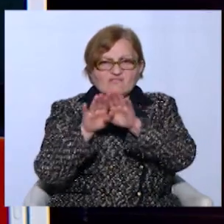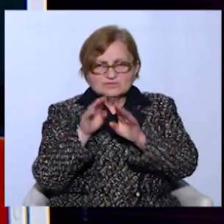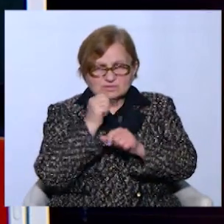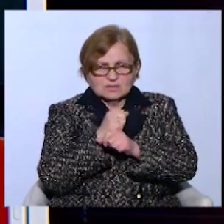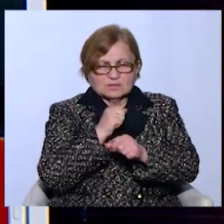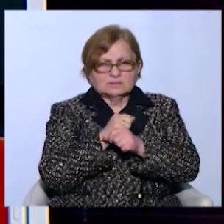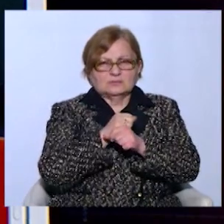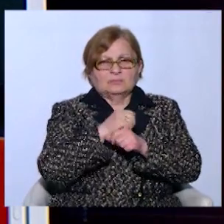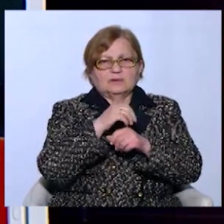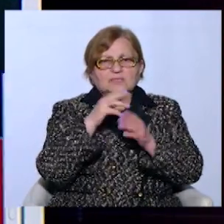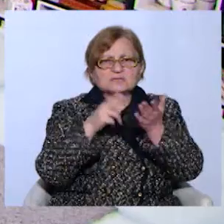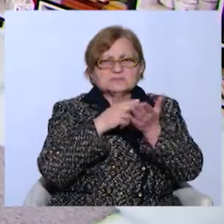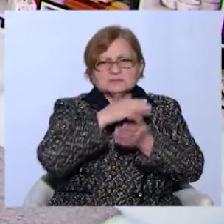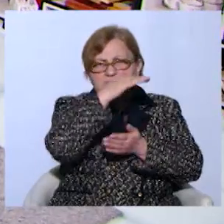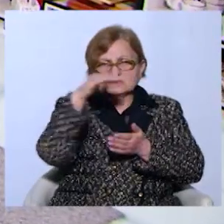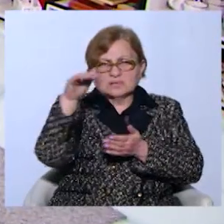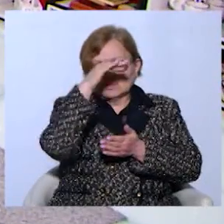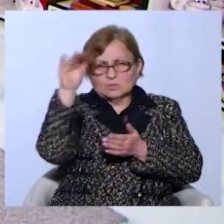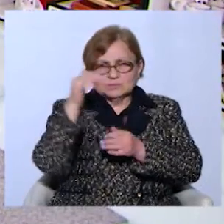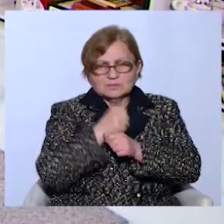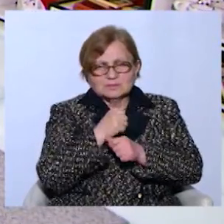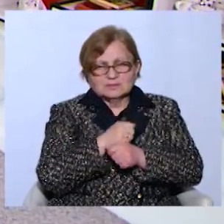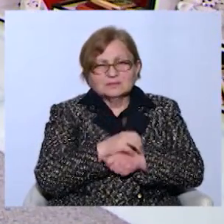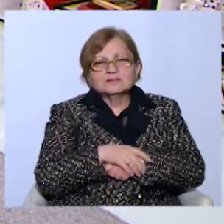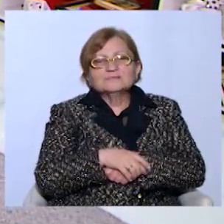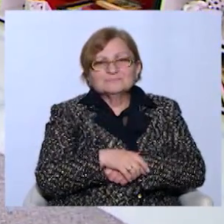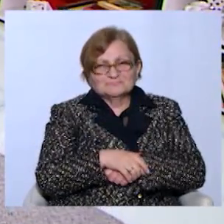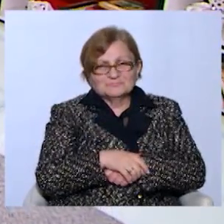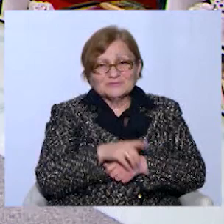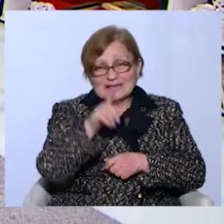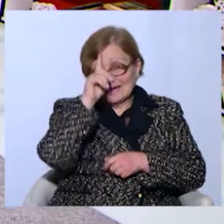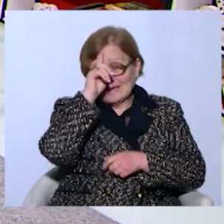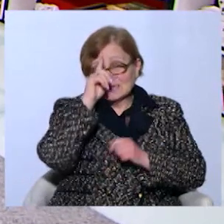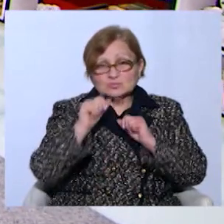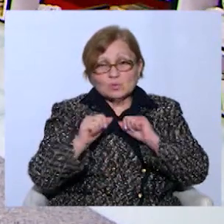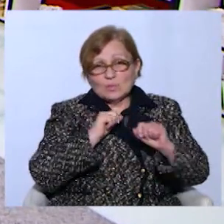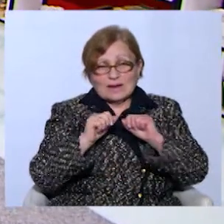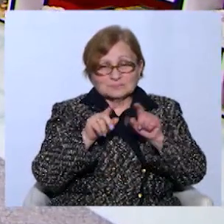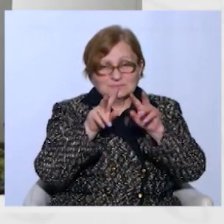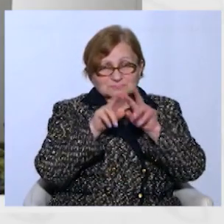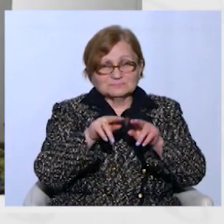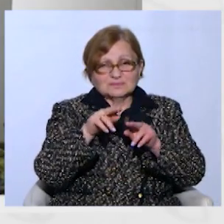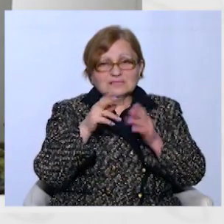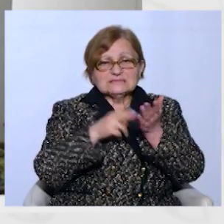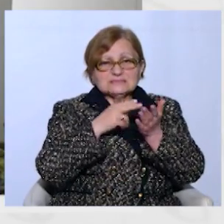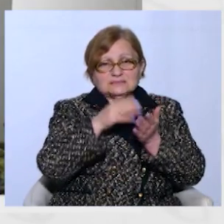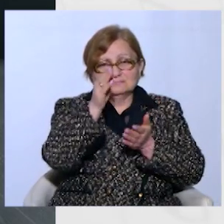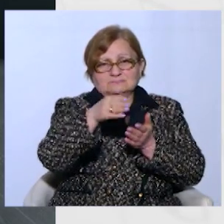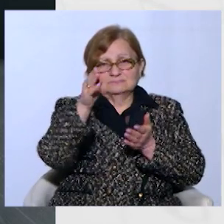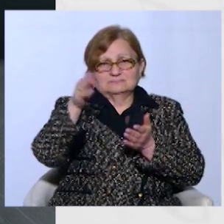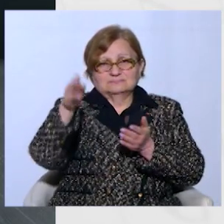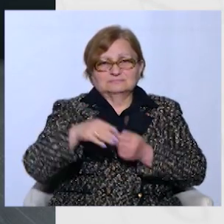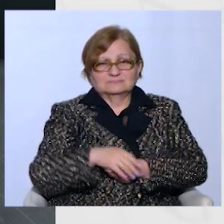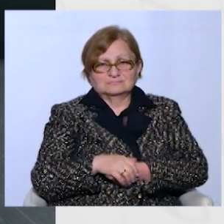აკეთებენ. ნახოთ როგორი თაროები. ნახეთ, აი ჩვენი კაცუნა რო გარბოდა, აი როგორი ციგნების თარო გაუკეთებიათ. კიდევ